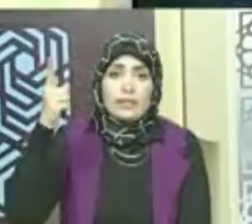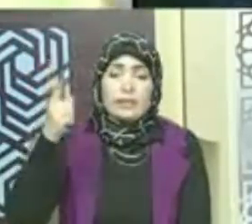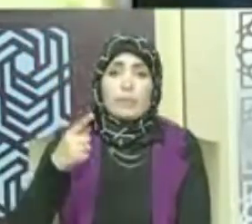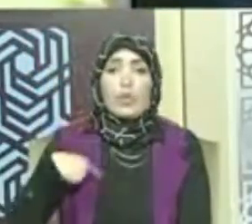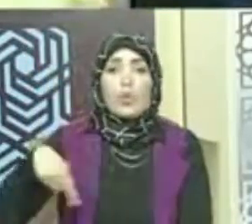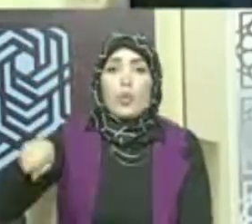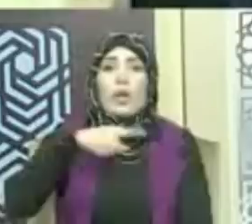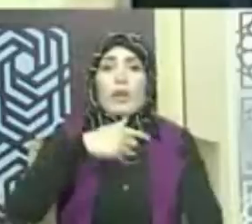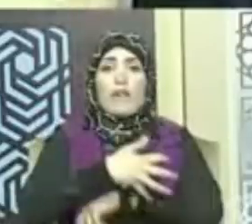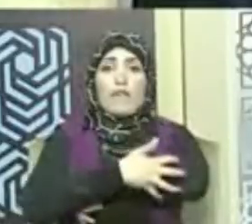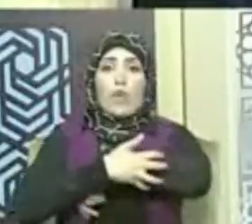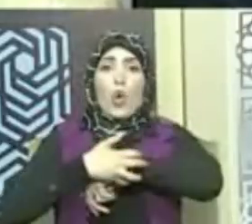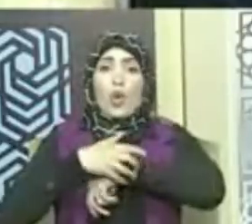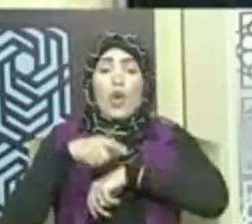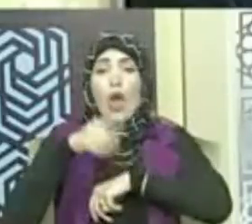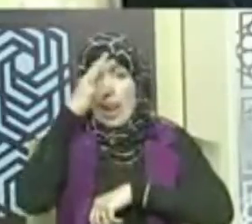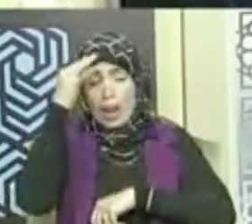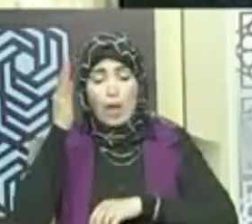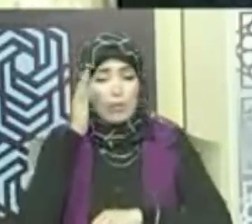وإن تتولوا